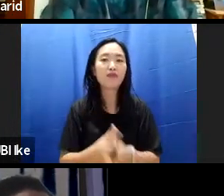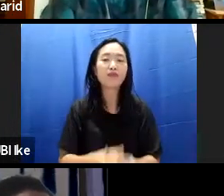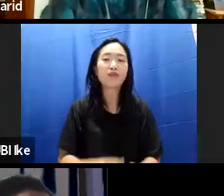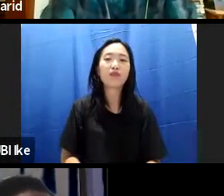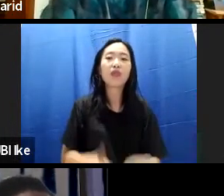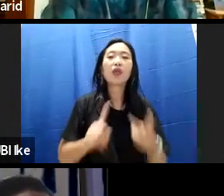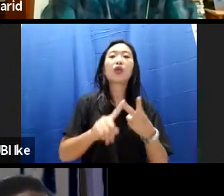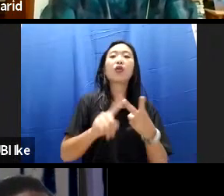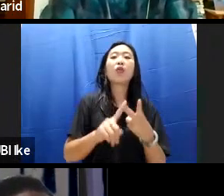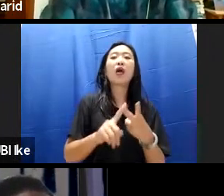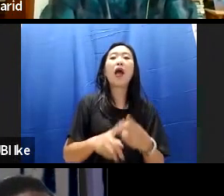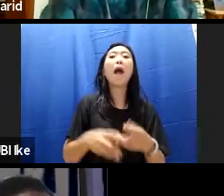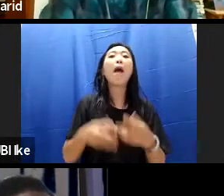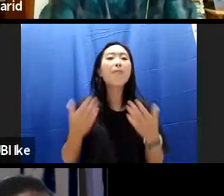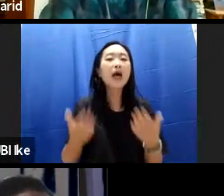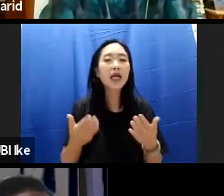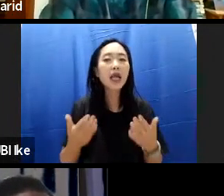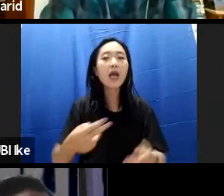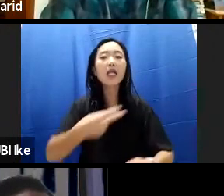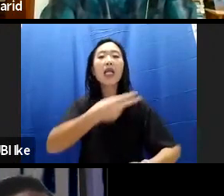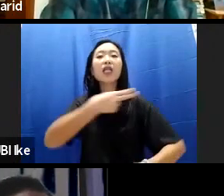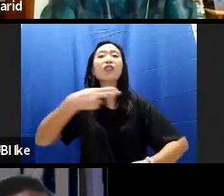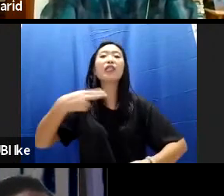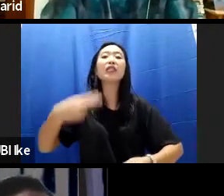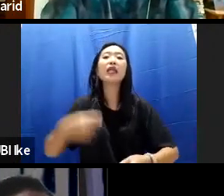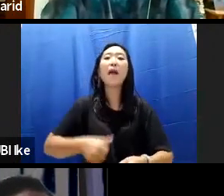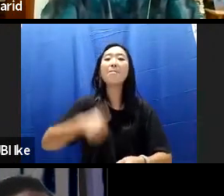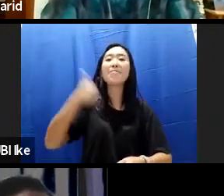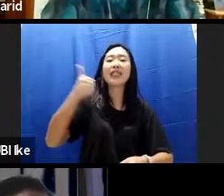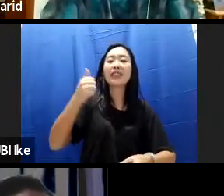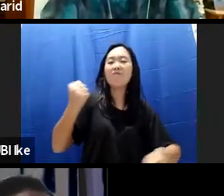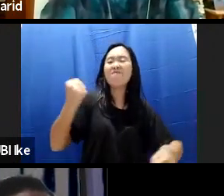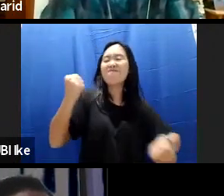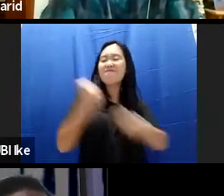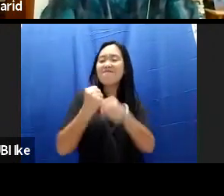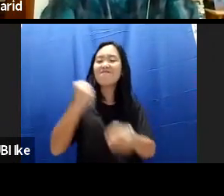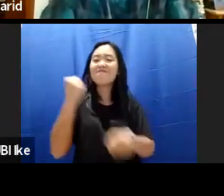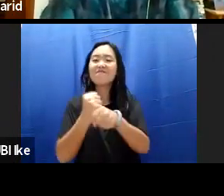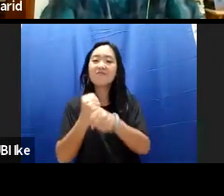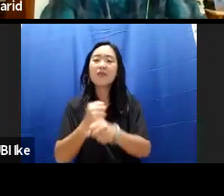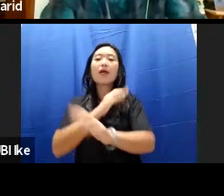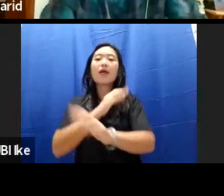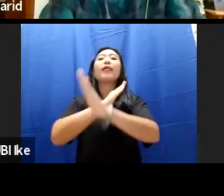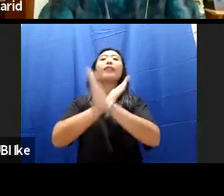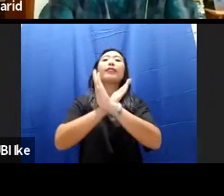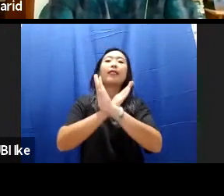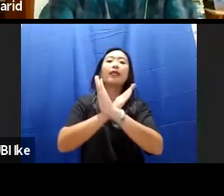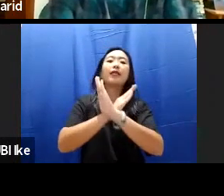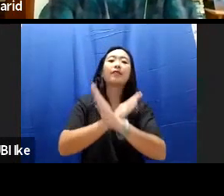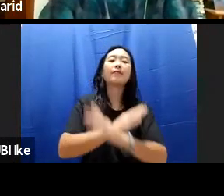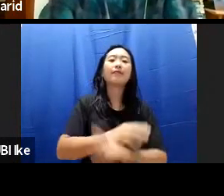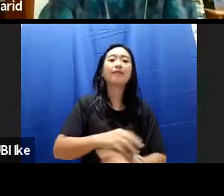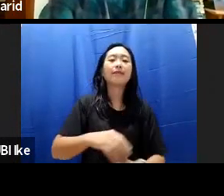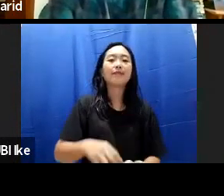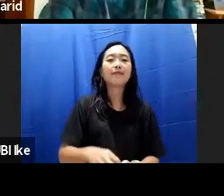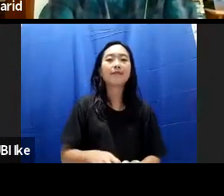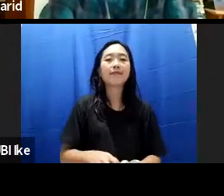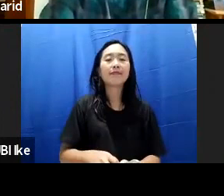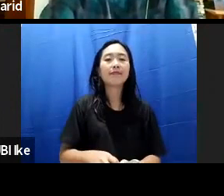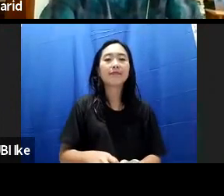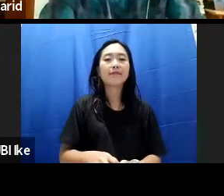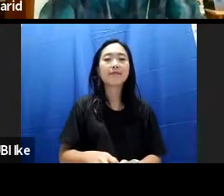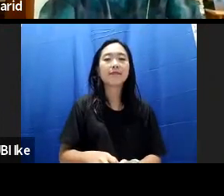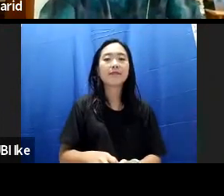bagi pengembangan feminist scholarship demi men-challenge seksisme dan juga heterosentrisme, baik di kampus maupun